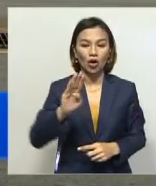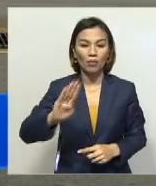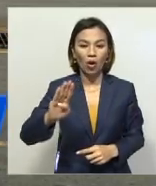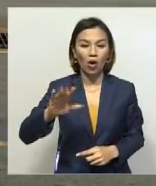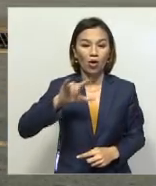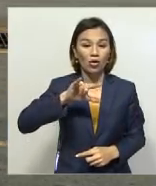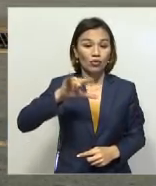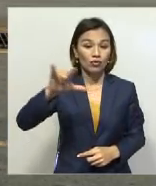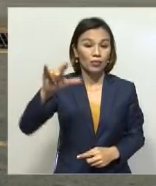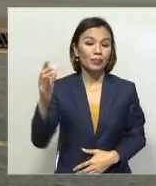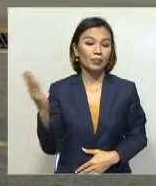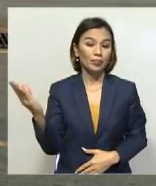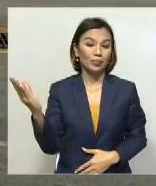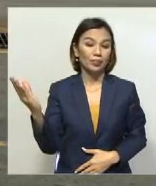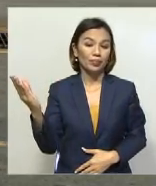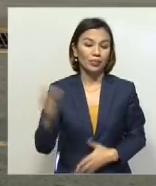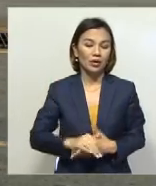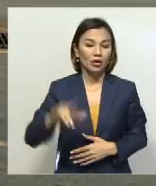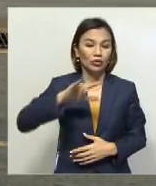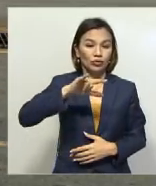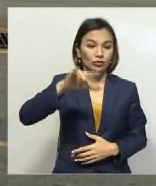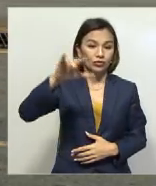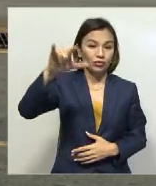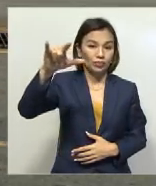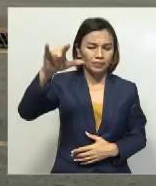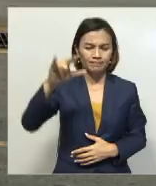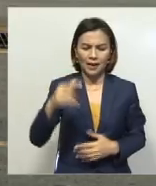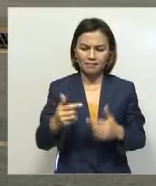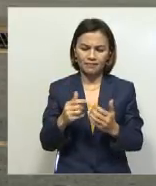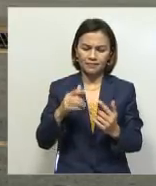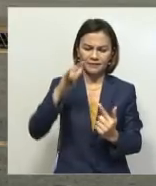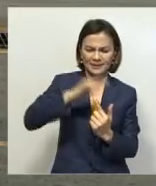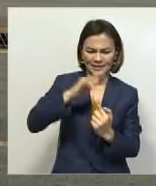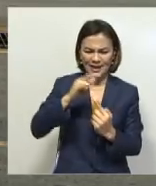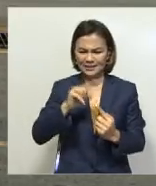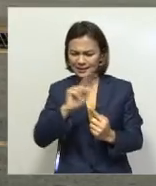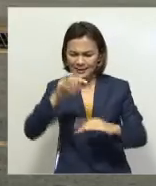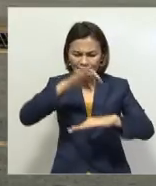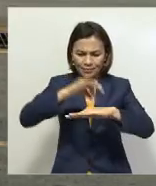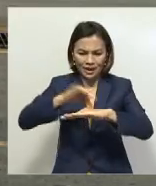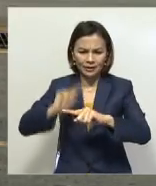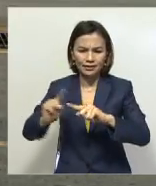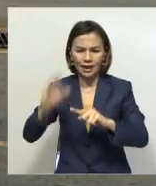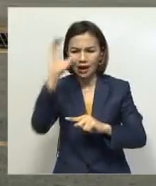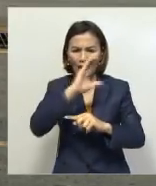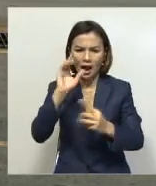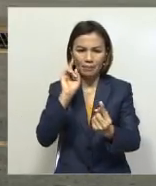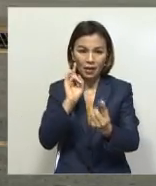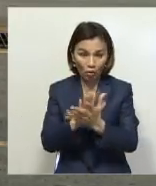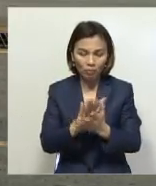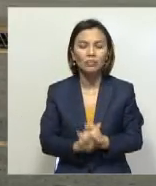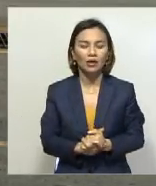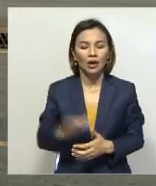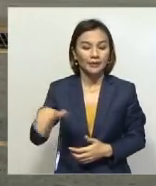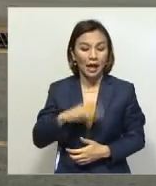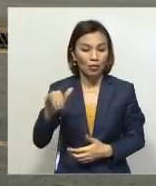เกิดเหตุเครื่องบินลาดตระเวนของกองทัพบกค่ะขาดการติดต่อจากหอบังคับการบินที่จังหวัดแม่ฮ่องสอนหลังจากที่ได้รับทราบข่าวดังกล่าวก็สั่งการ